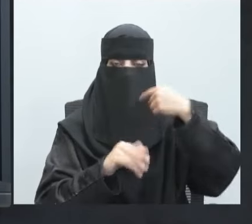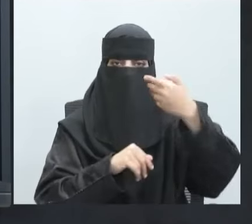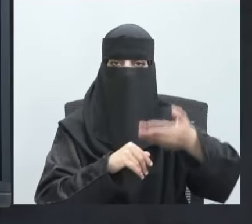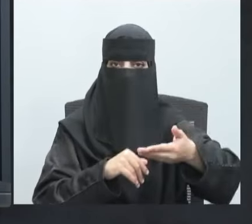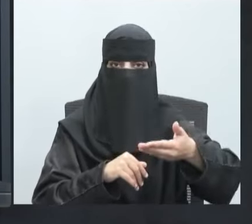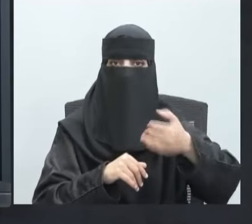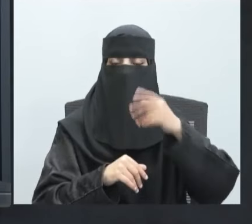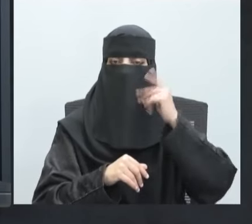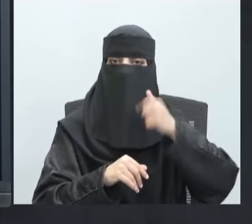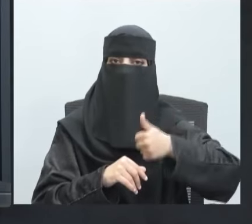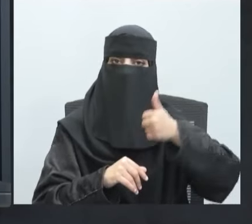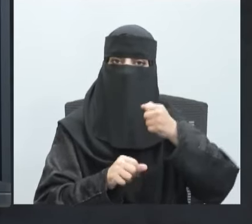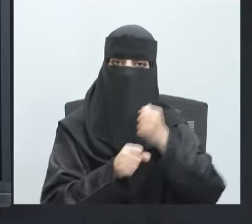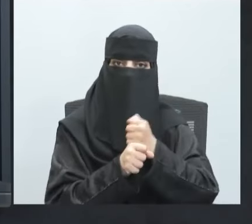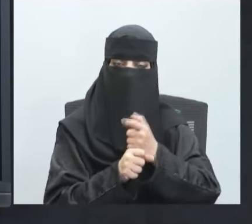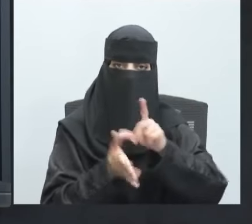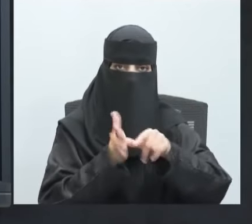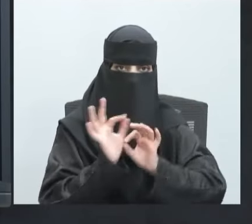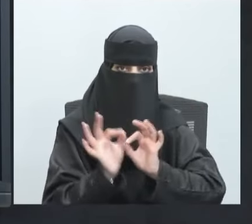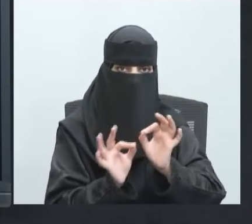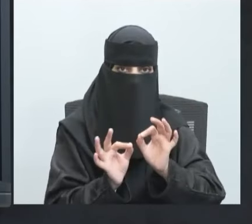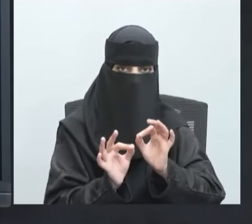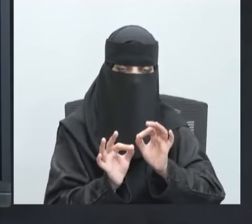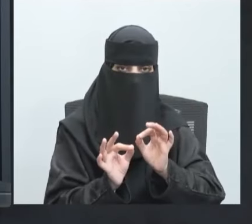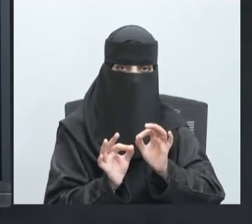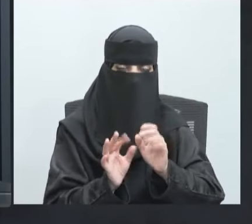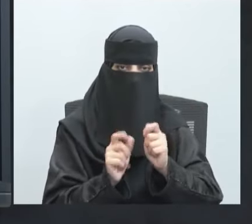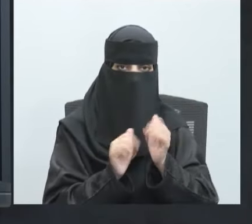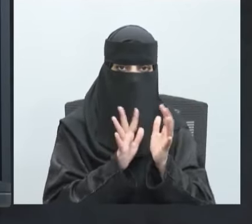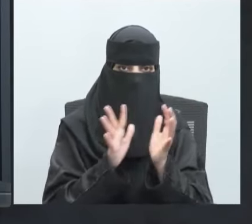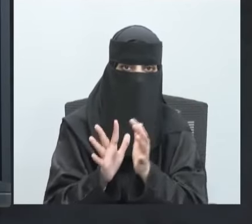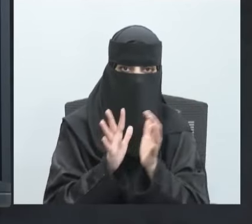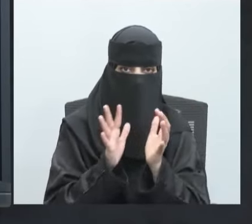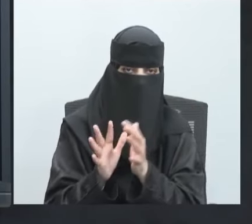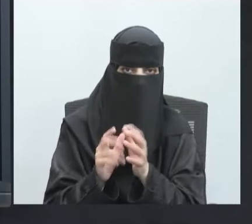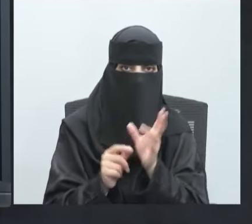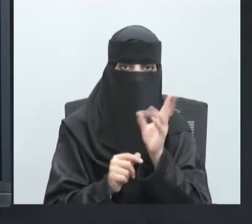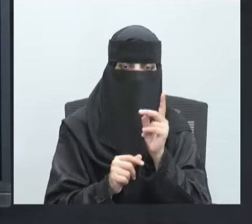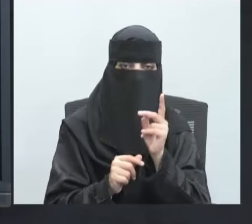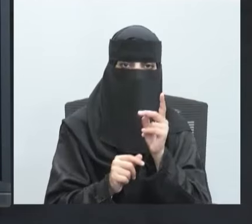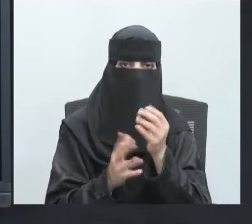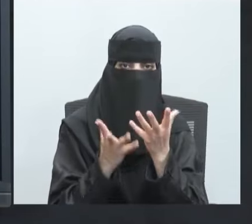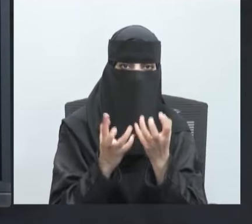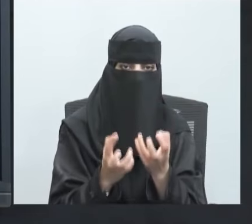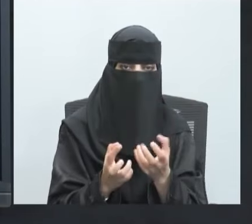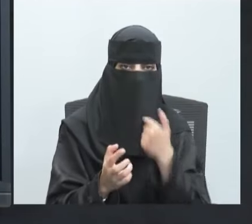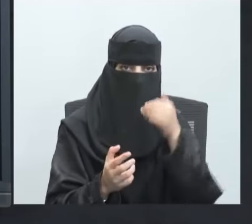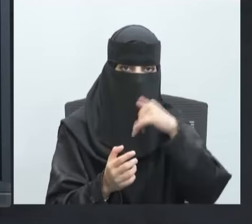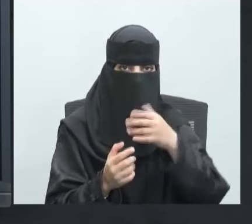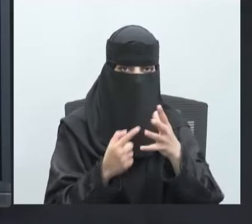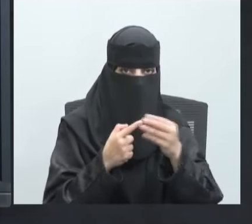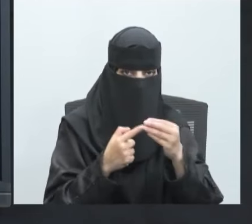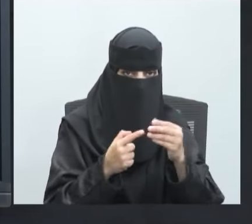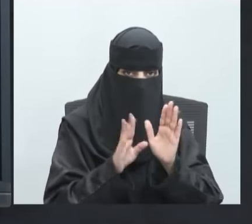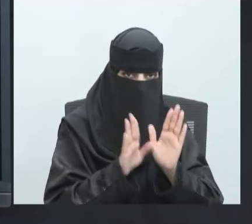ذلك سيقوم بالتخطيط لتوفير المال و تقليل بعض الرغبات لديه